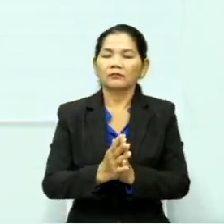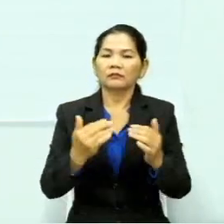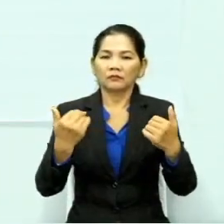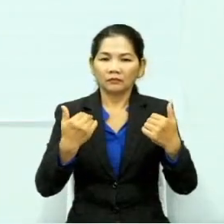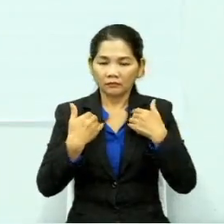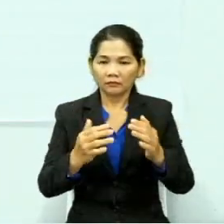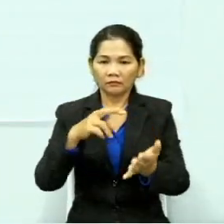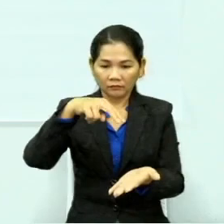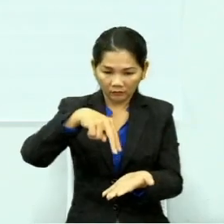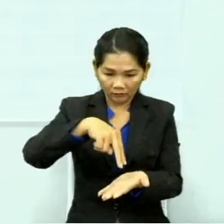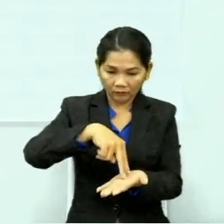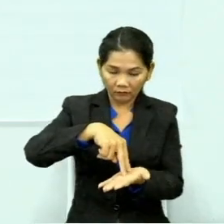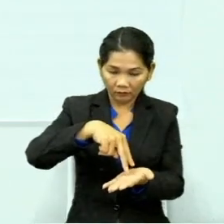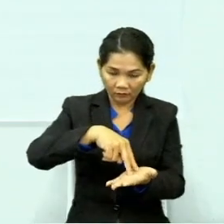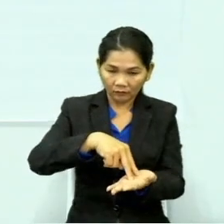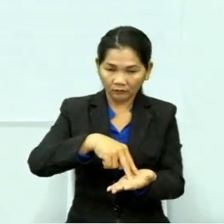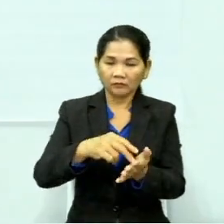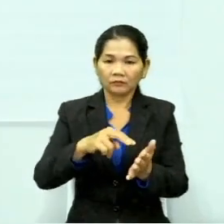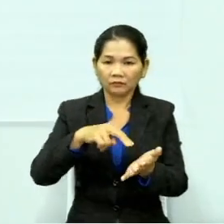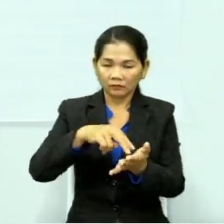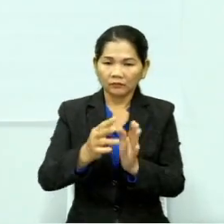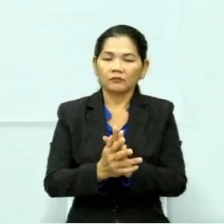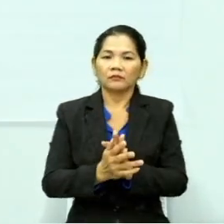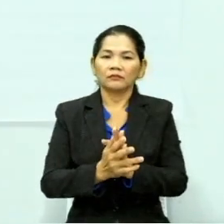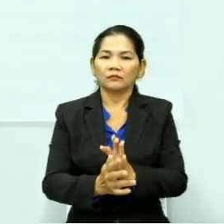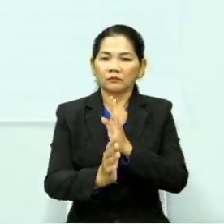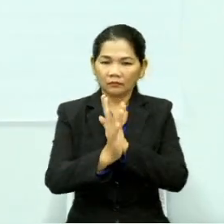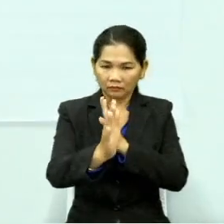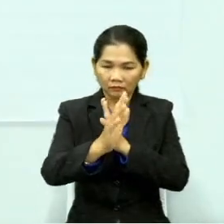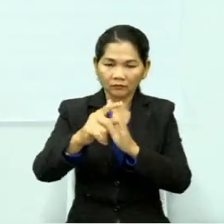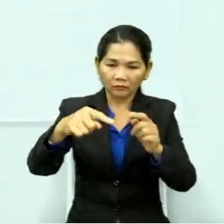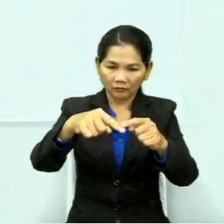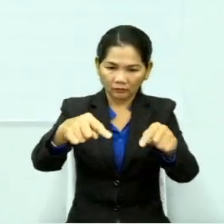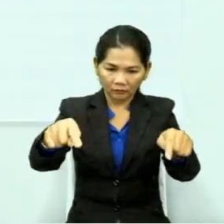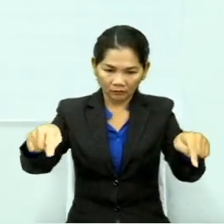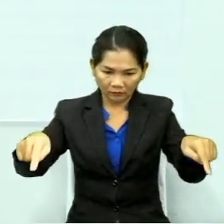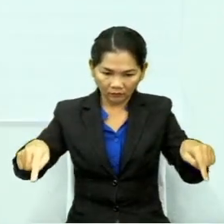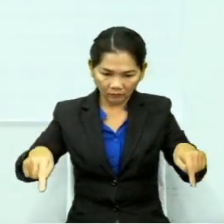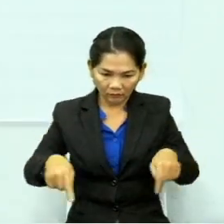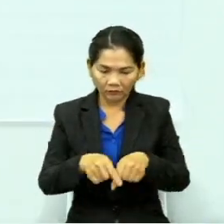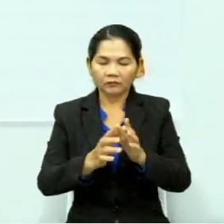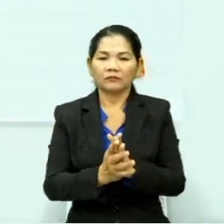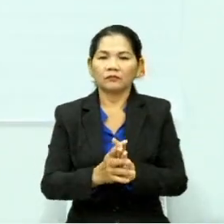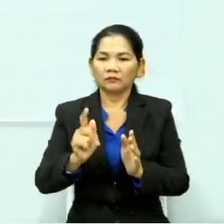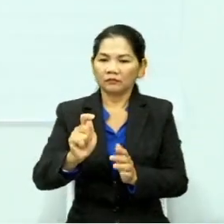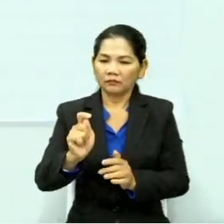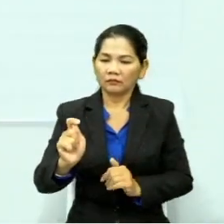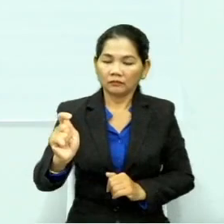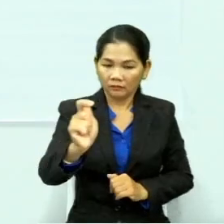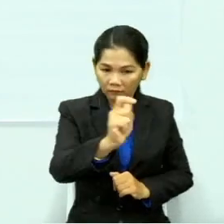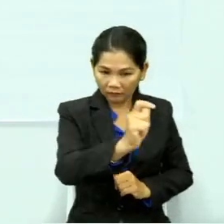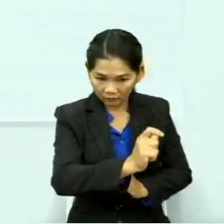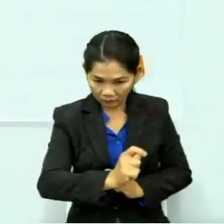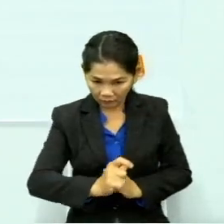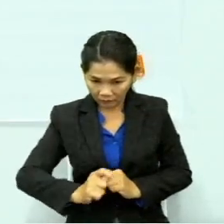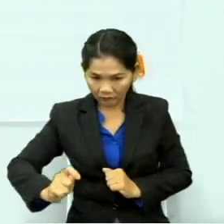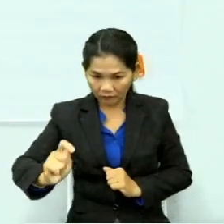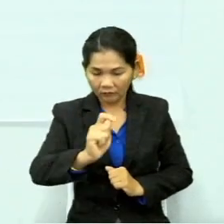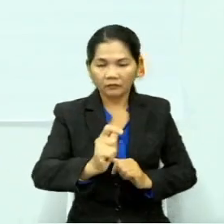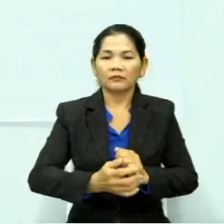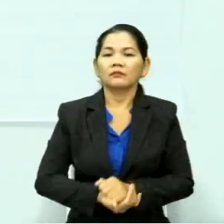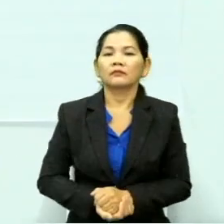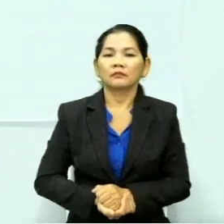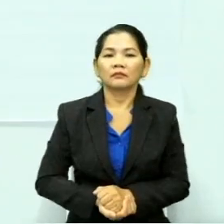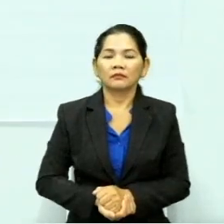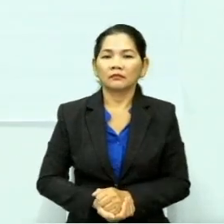mua rồi còn hai một dạng tiết tha cho đầm con nó con á cứ cho và to cái này ở miền riêng chia rồng vùng chàm